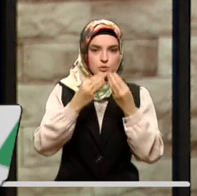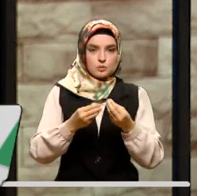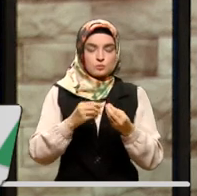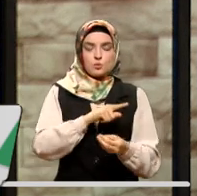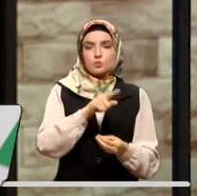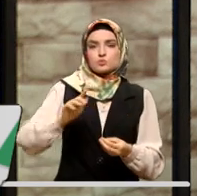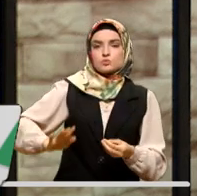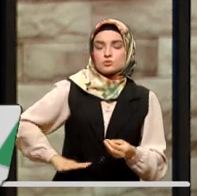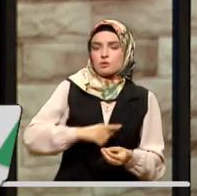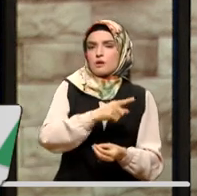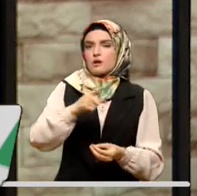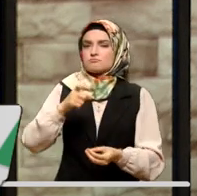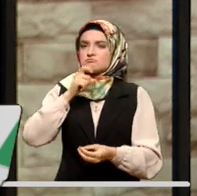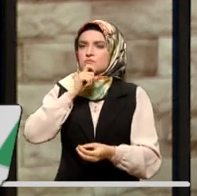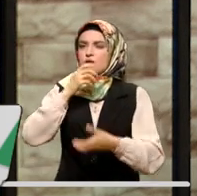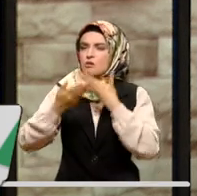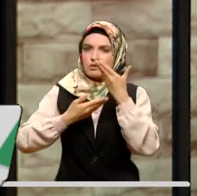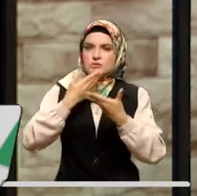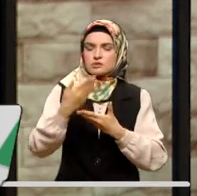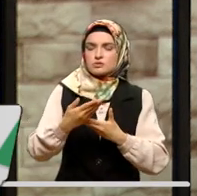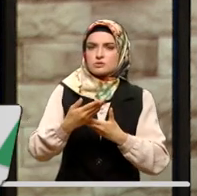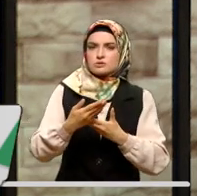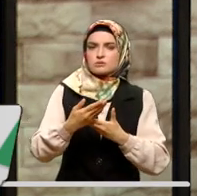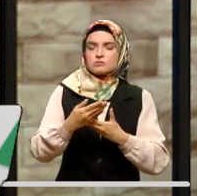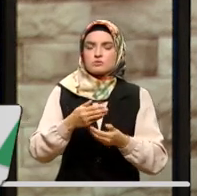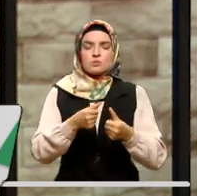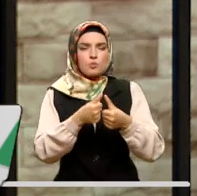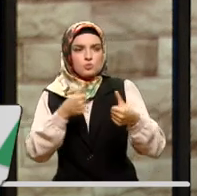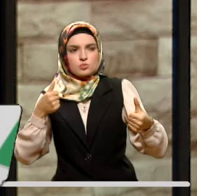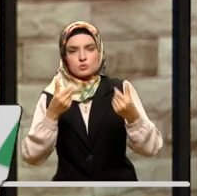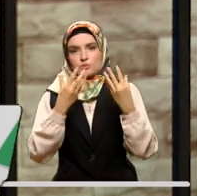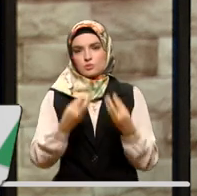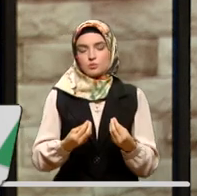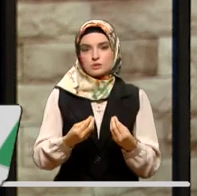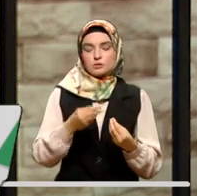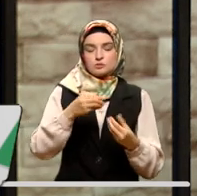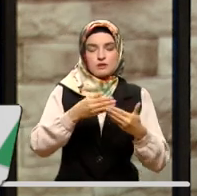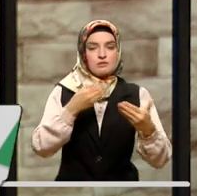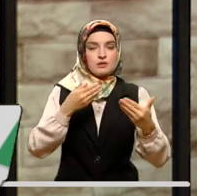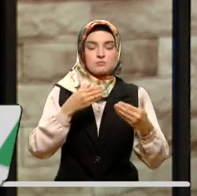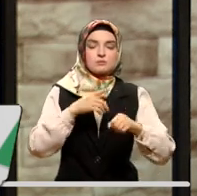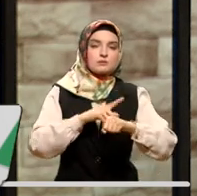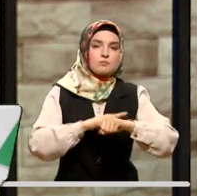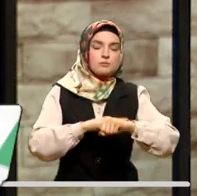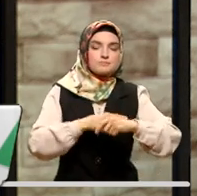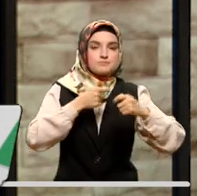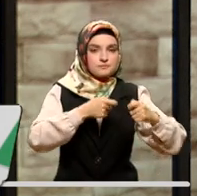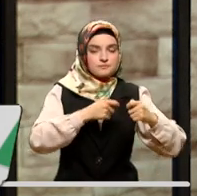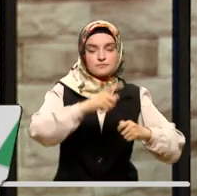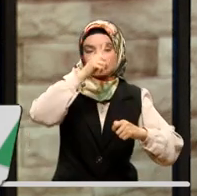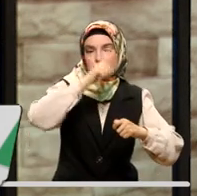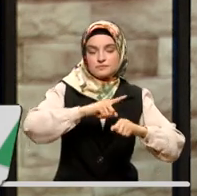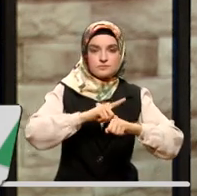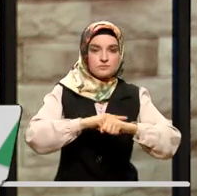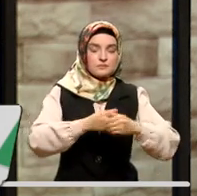yanlışa sevk edecek ve de yanlış şeylere şahit olacak unsurlardan uzaklaştırmak, aslında bunlar tedbir dönemidir. Eğitimin ilk dönemine de